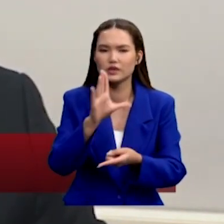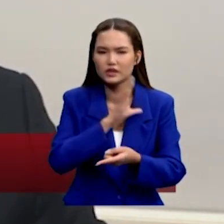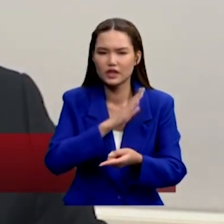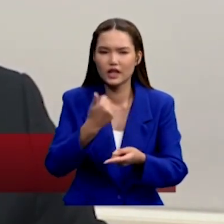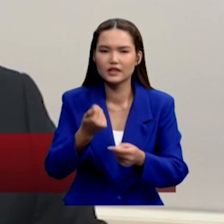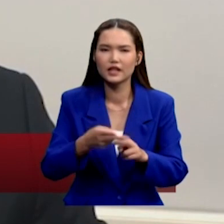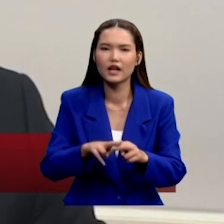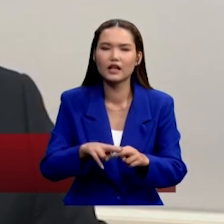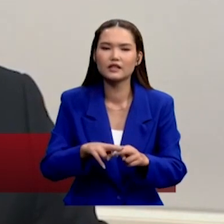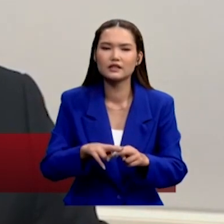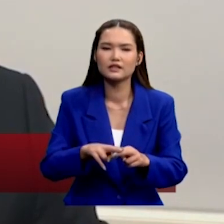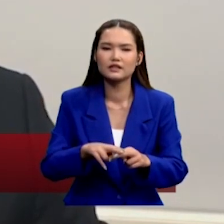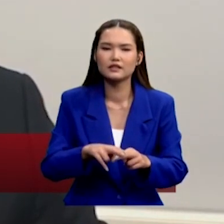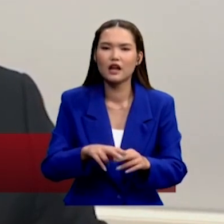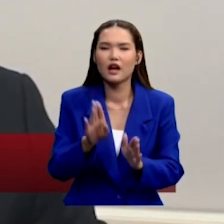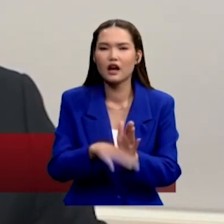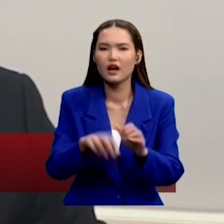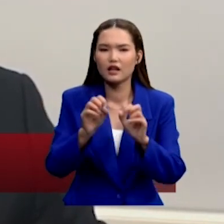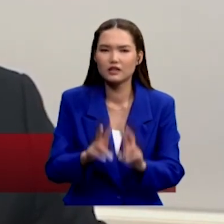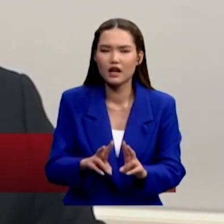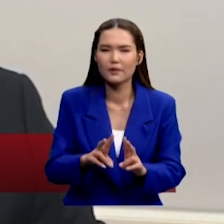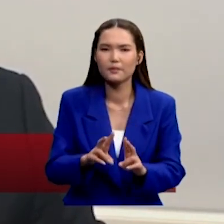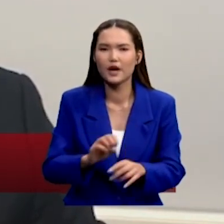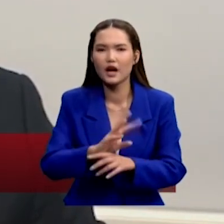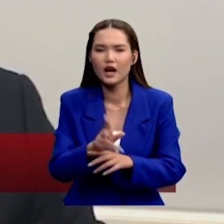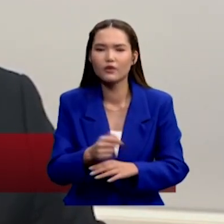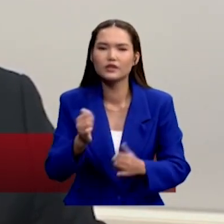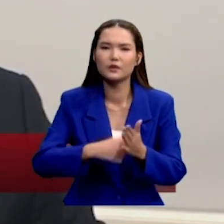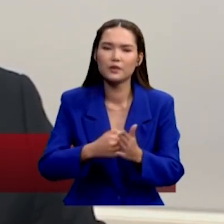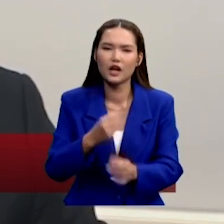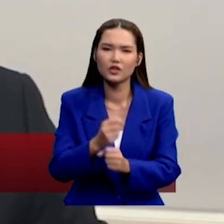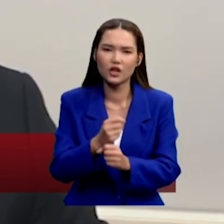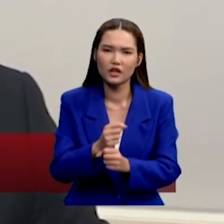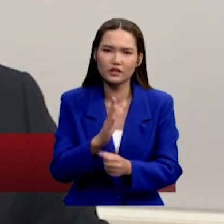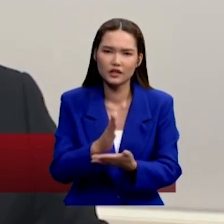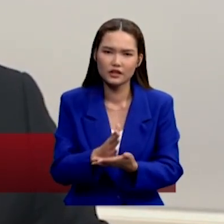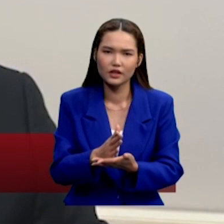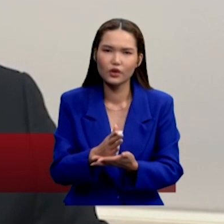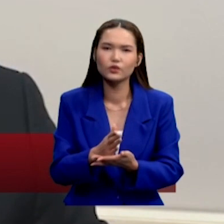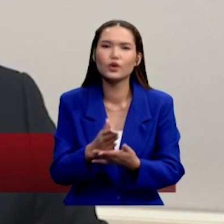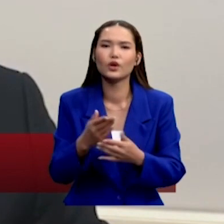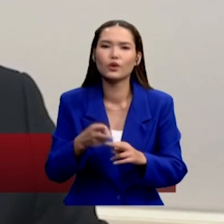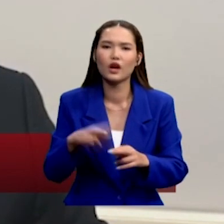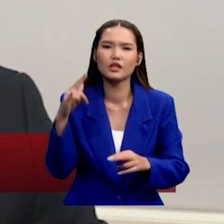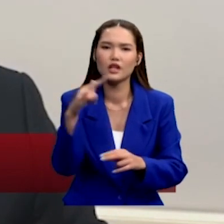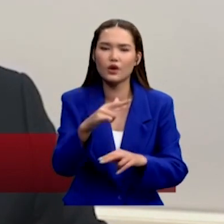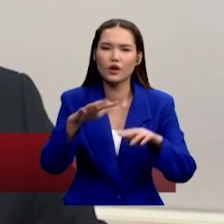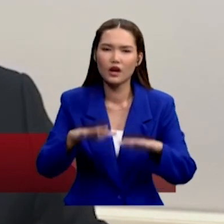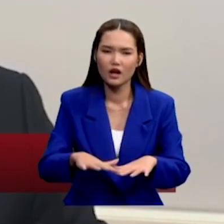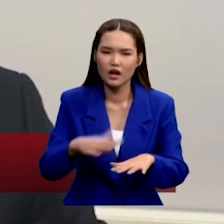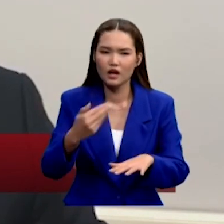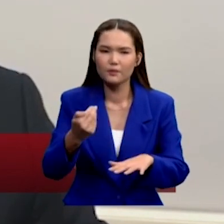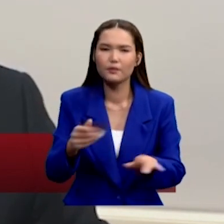қауіпсіздікті қамтамасыз ету мақсатында жасалып отырған шара. Және әуе компания